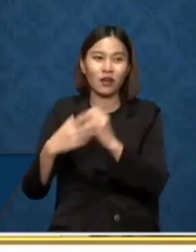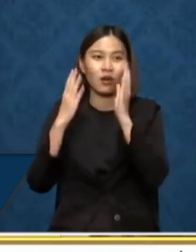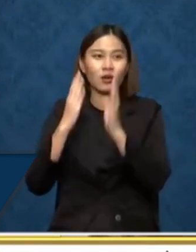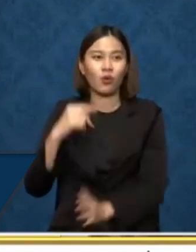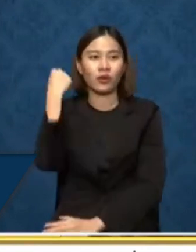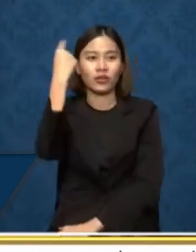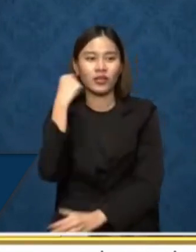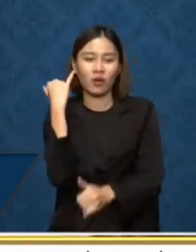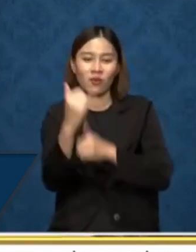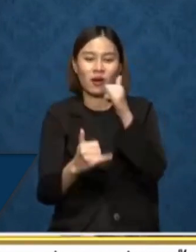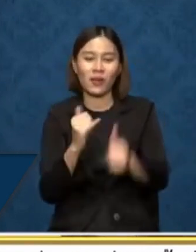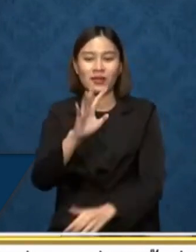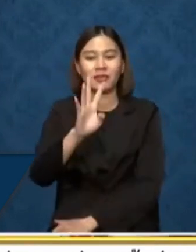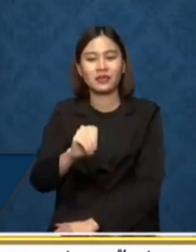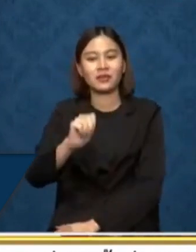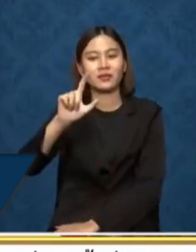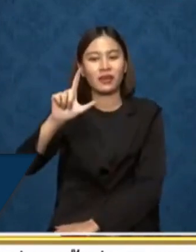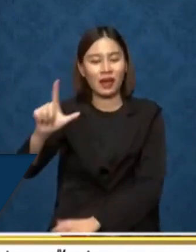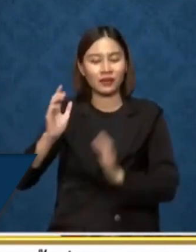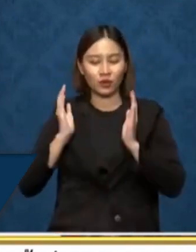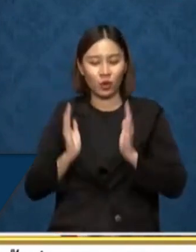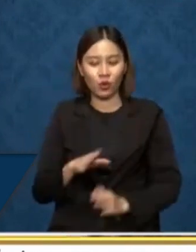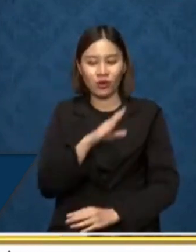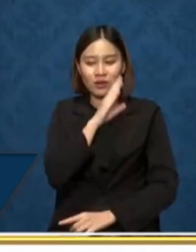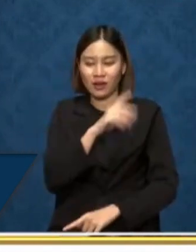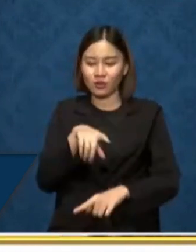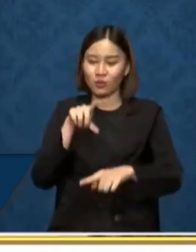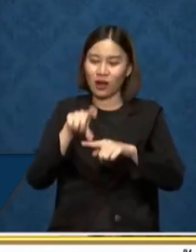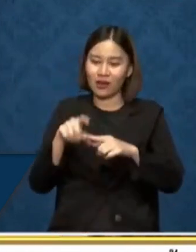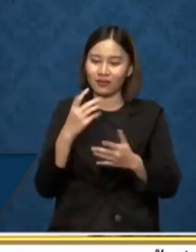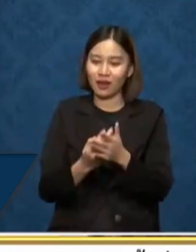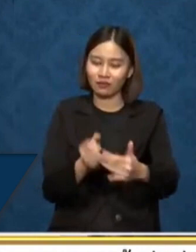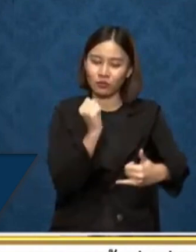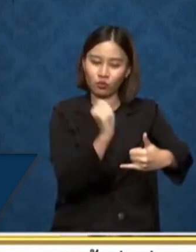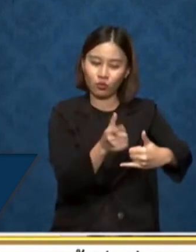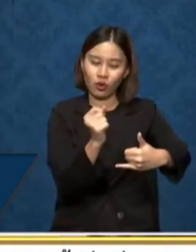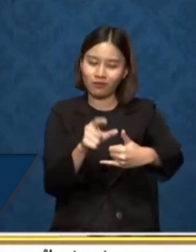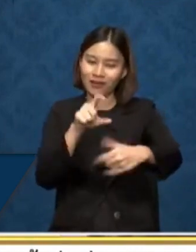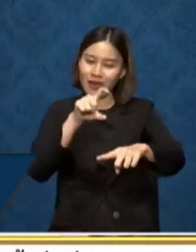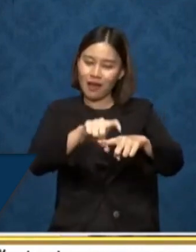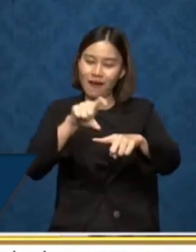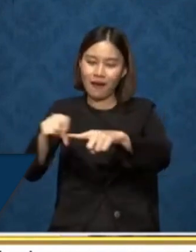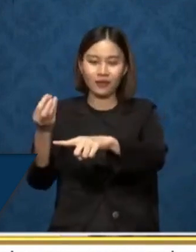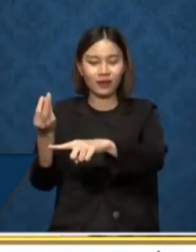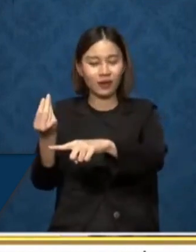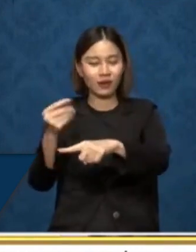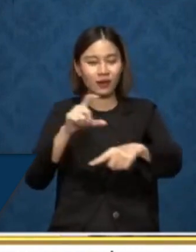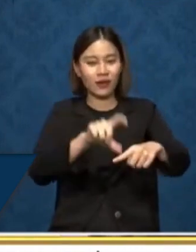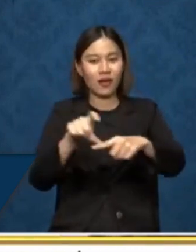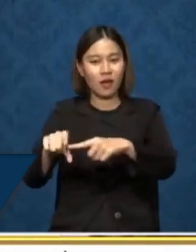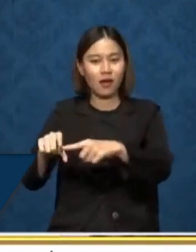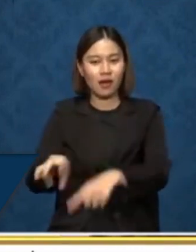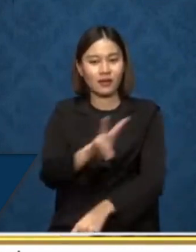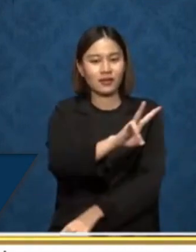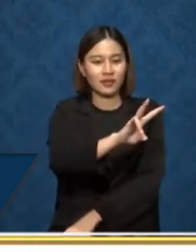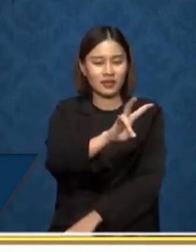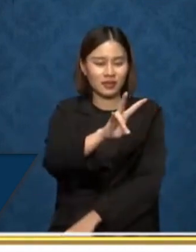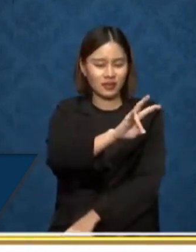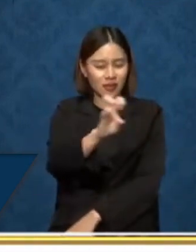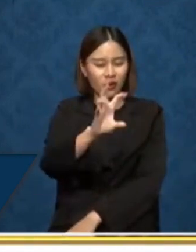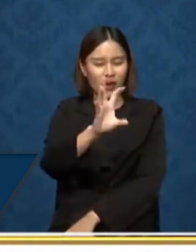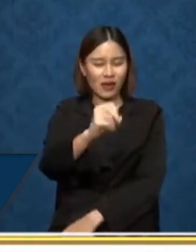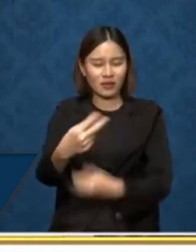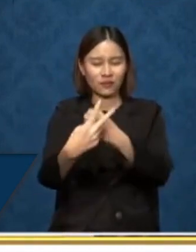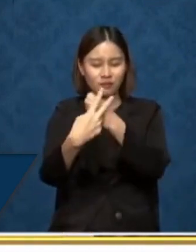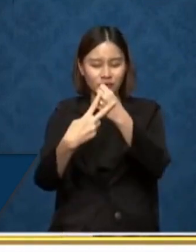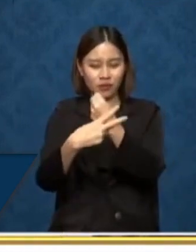วมาประมาณ40ล้านคนครับถ้าเราหารดูเป็นรายได้ต่อหัวนะครับเราก็จะเห็นว่ารายได้ต่อหัวเนี่ยสูงถึง$750หรือประมาณ